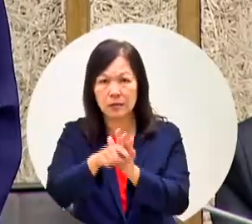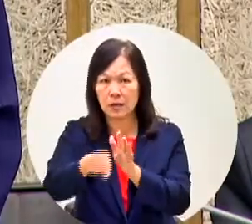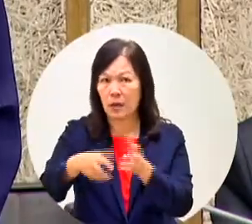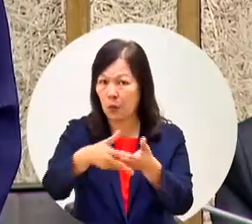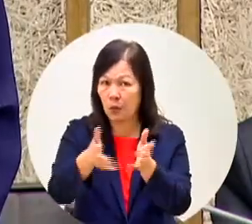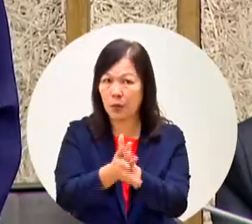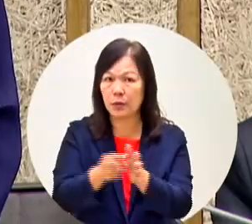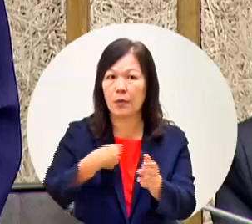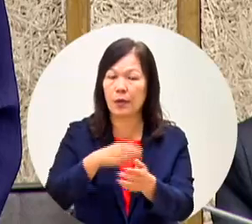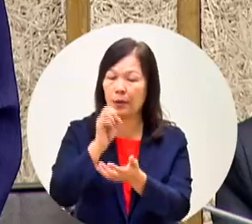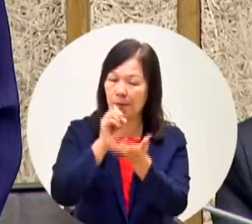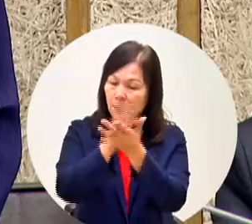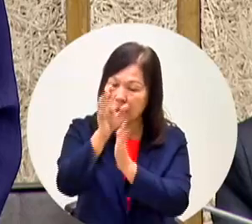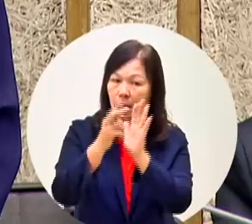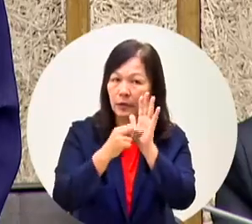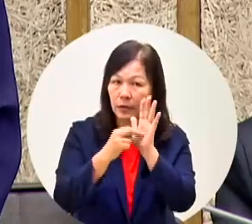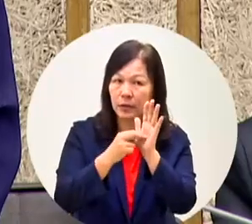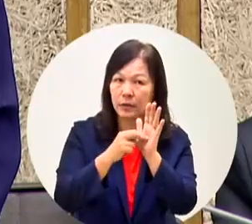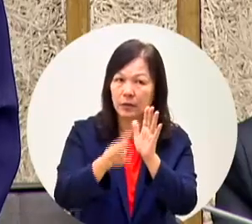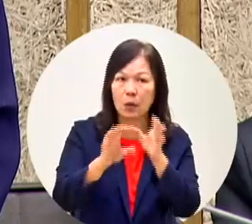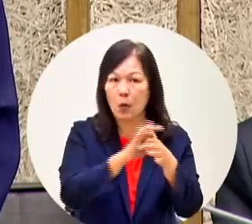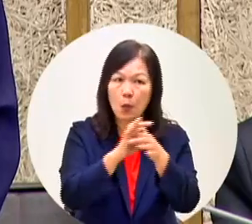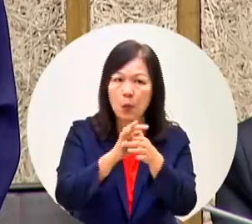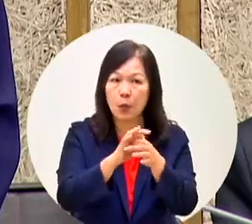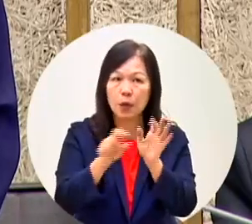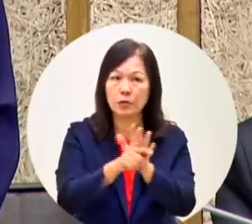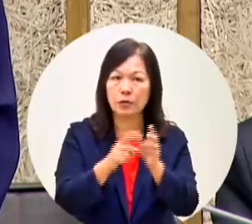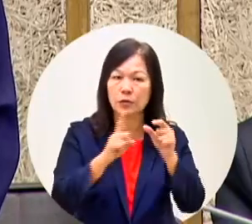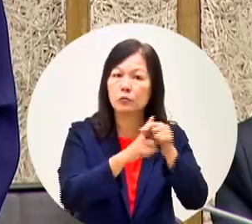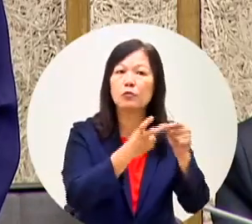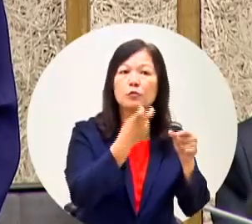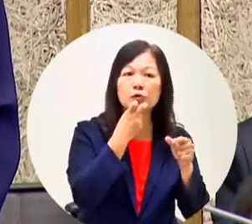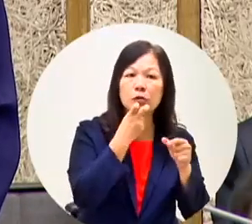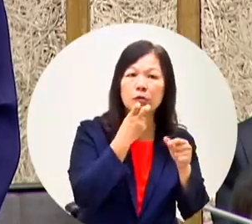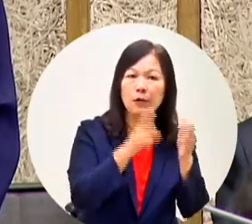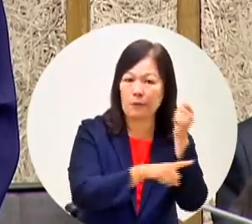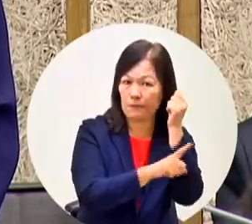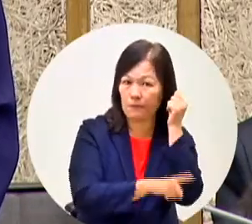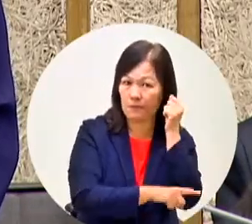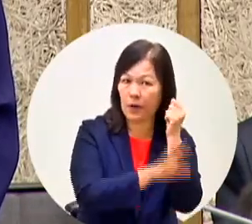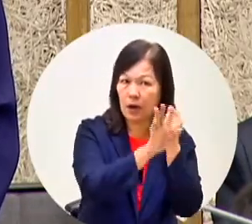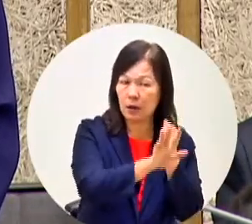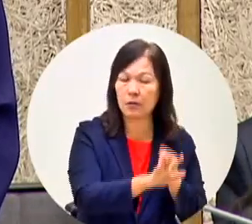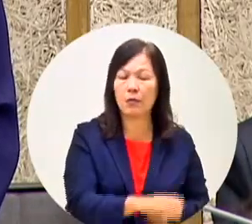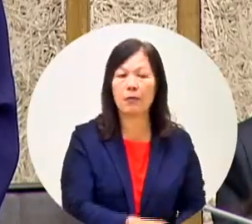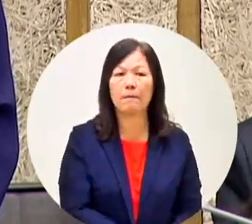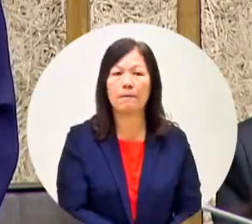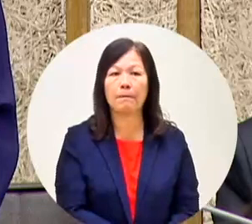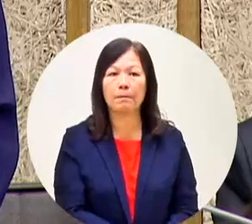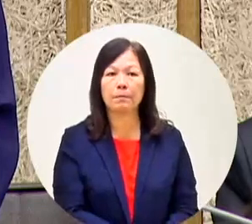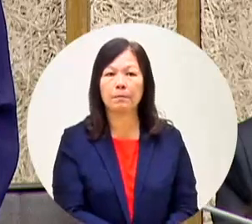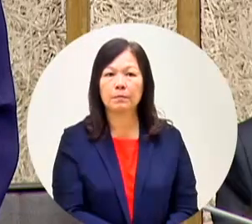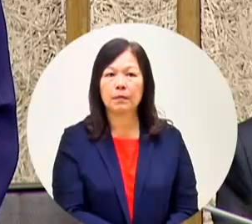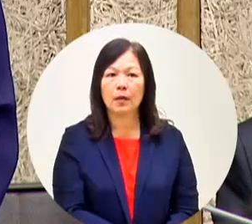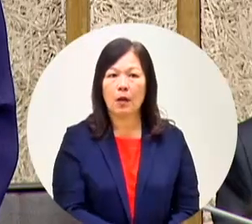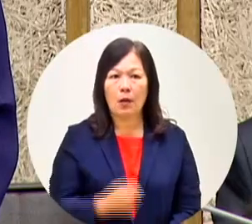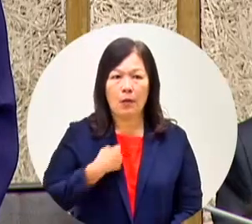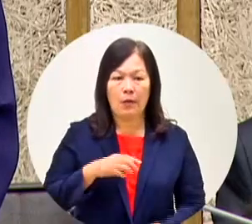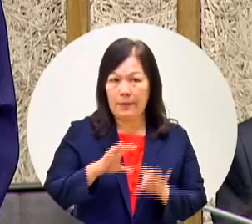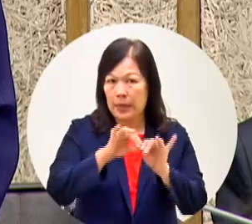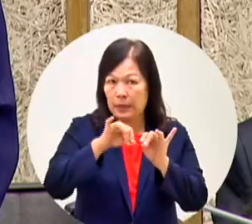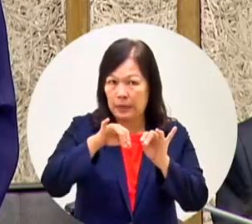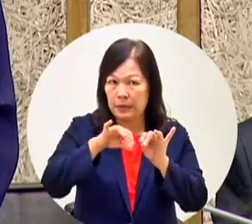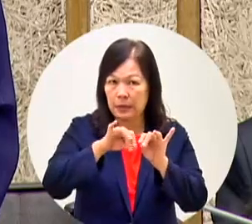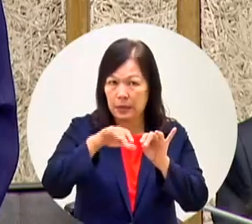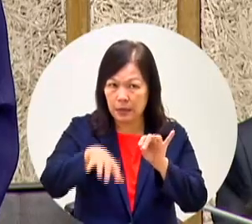涉及到这个中央的一个法令的部分，那么所以呢，我们地方呢可以这个拟定